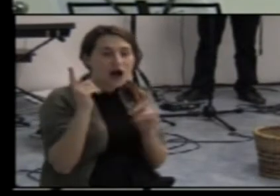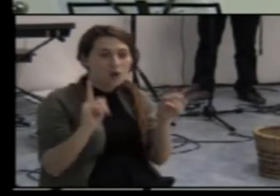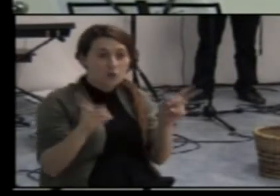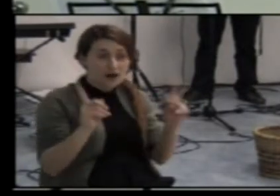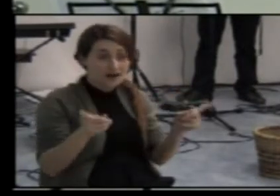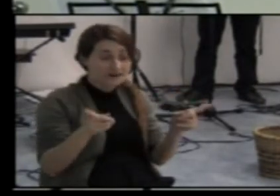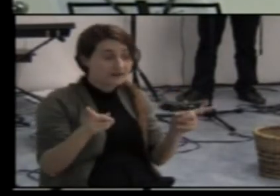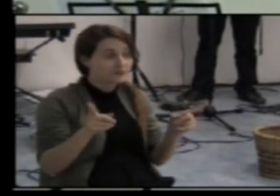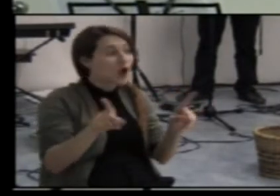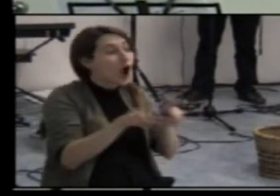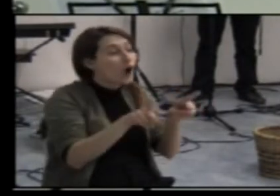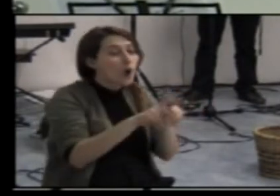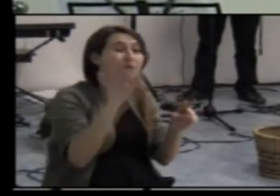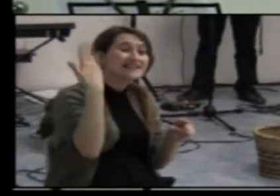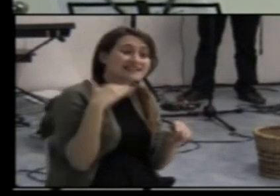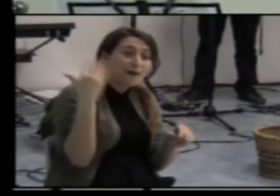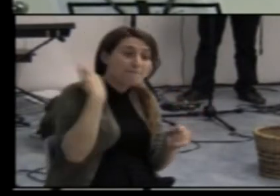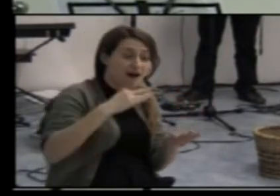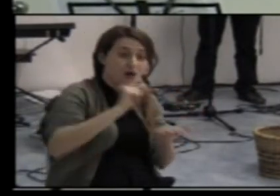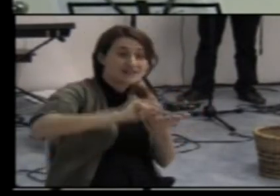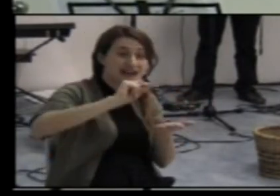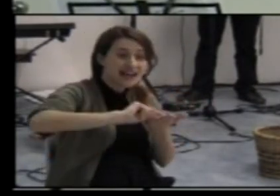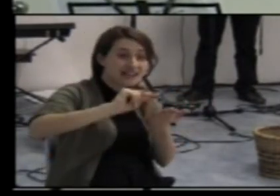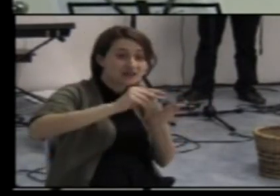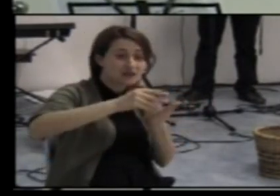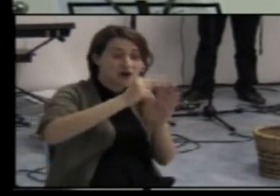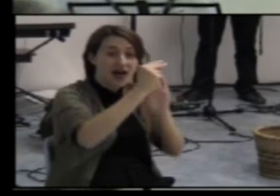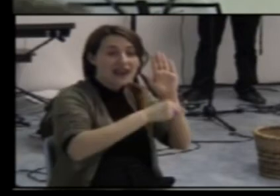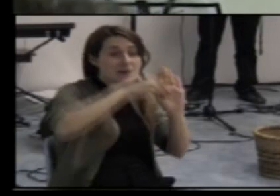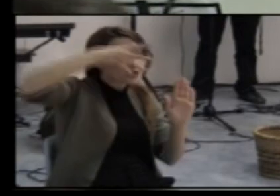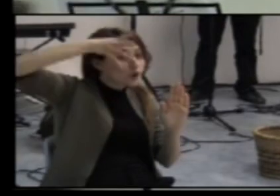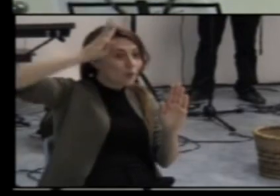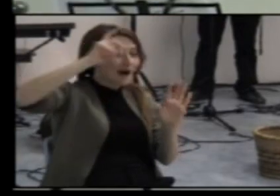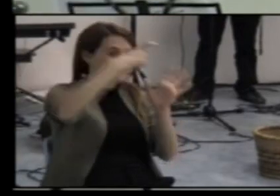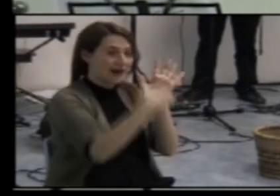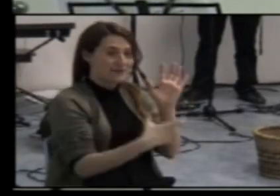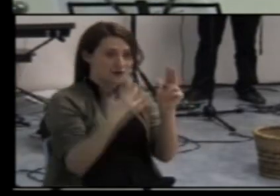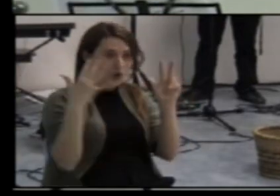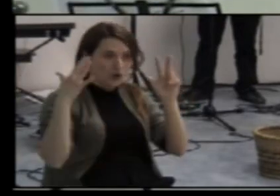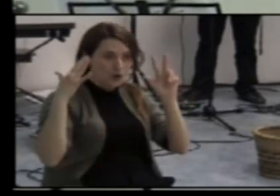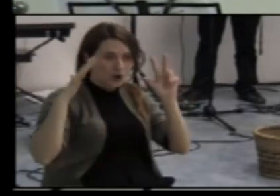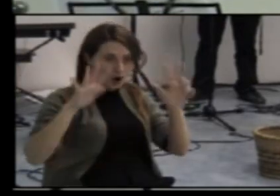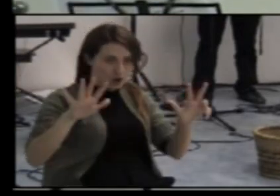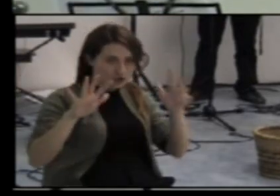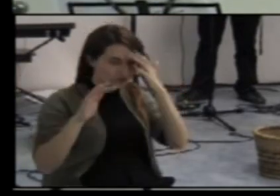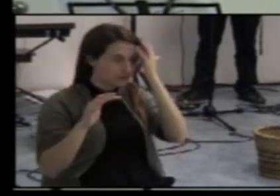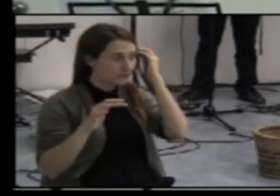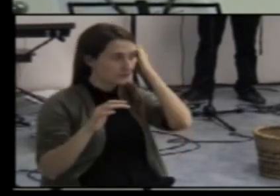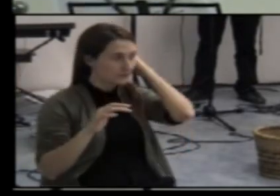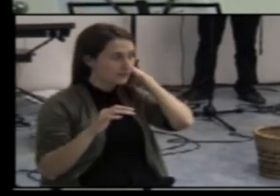che, come ha scritto l'Apostolo Paolo in Romani 8, e vorrei veramente che lo